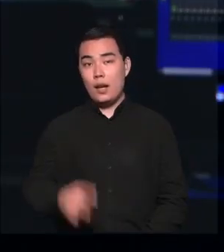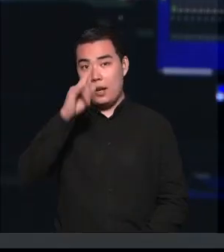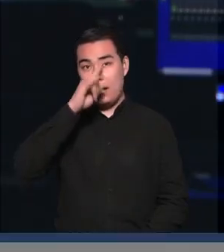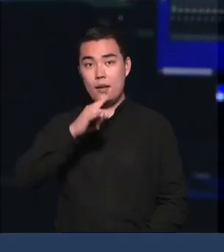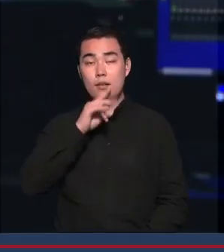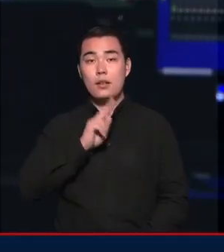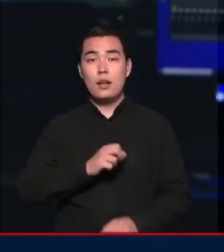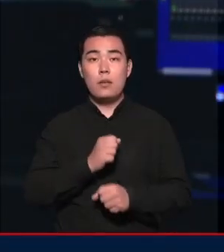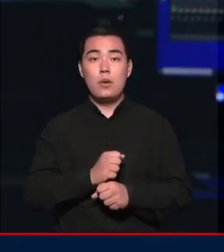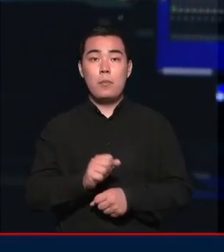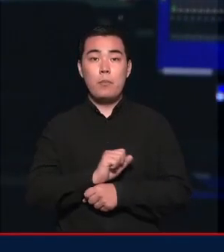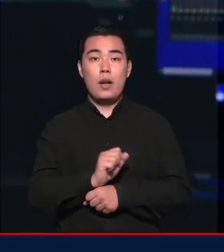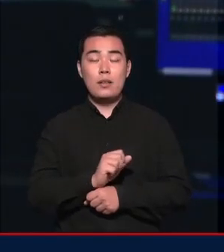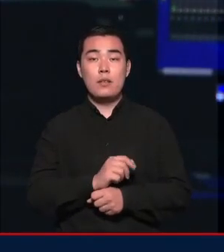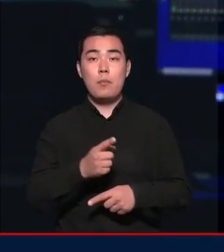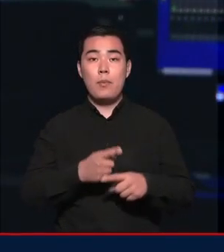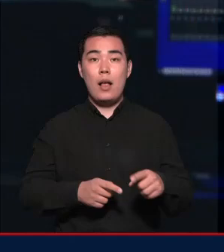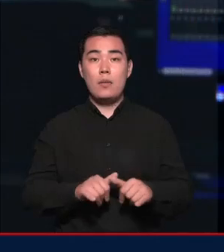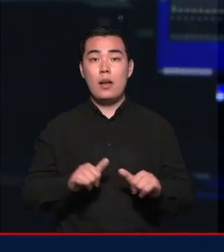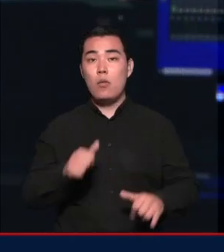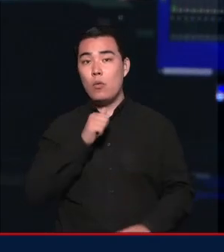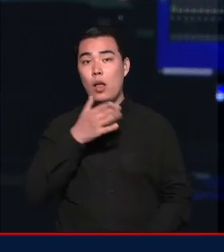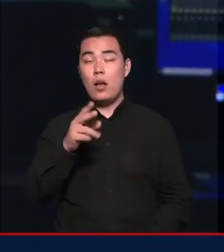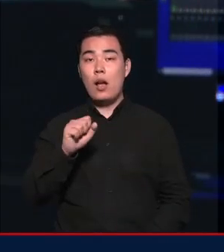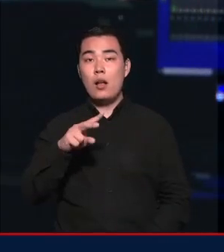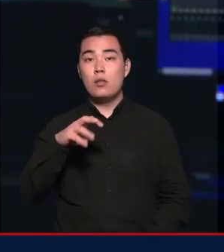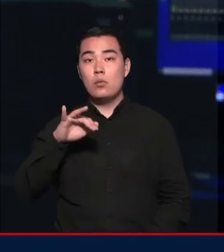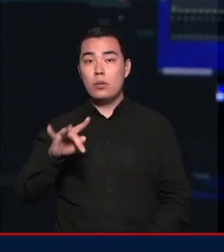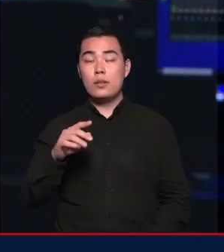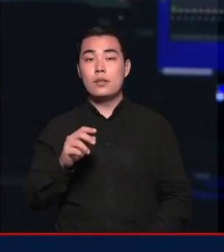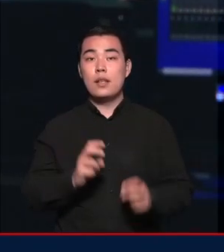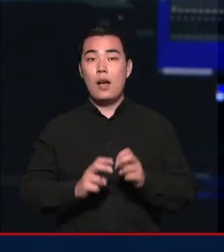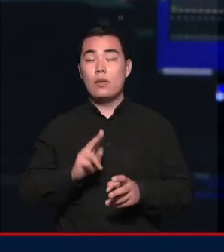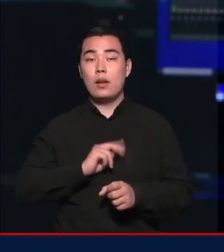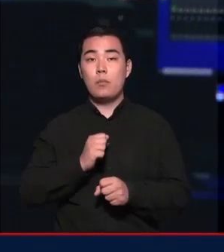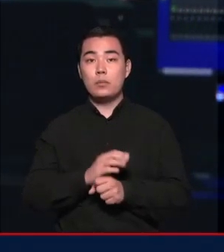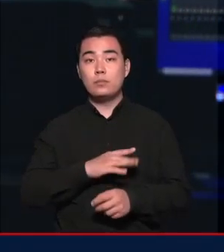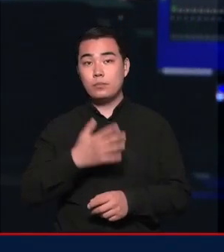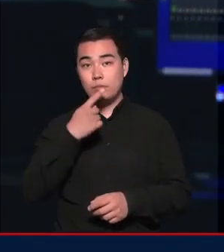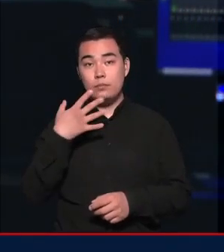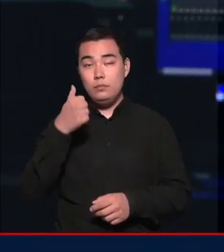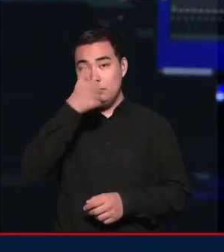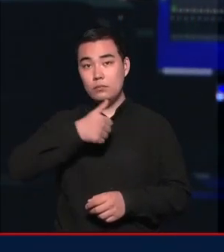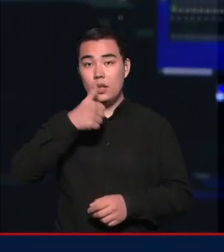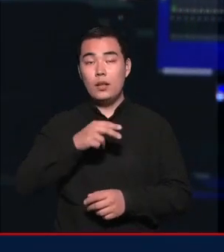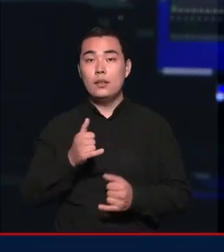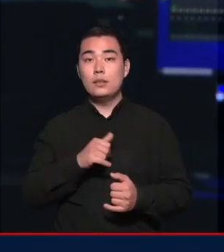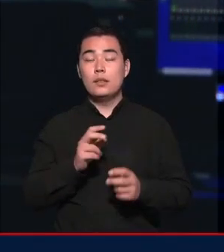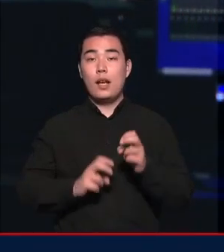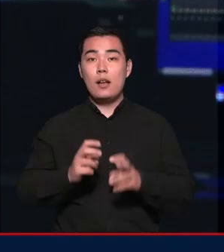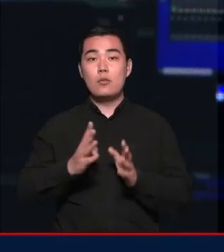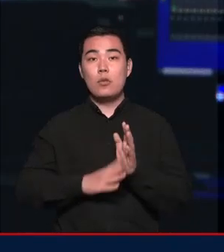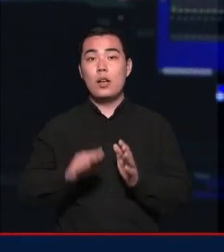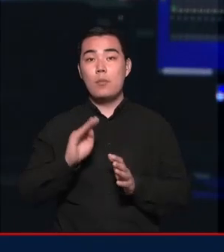Қазақстанда жасалған машиналардың жартысынан көбі Қостанайдағы Алюр зауытында құрастырылған. Өткен жылы конвейерден 90 мың